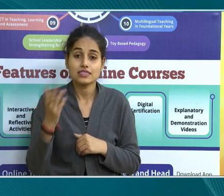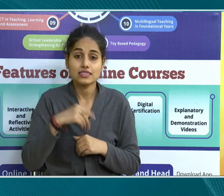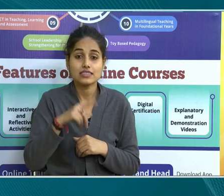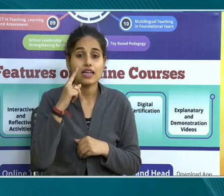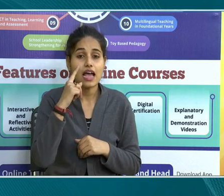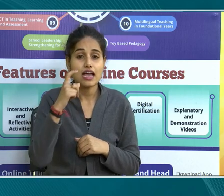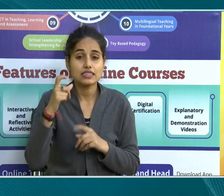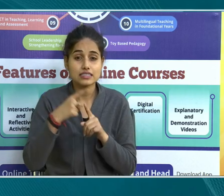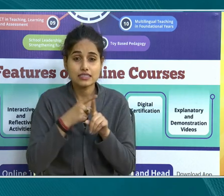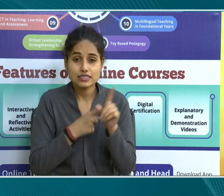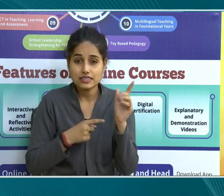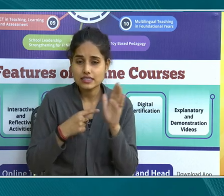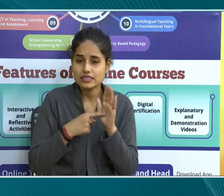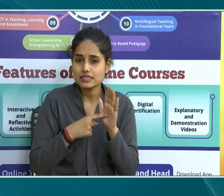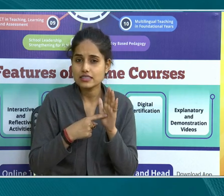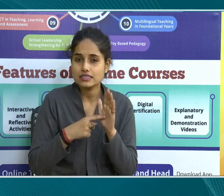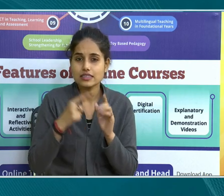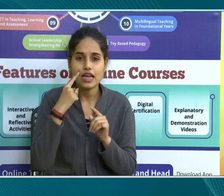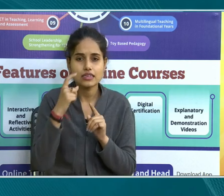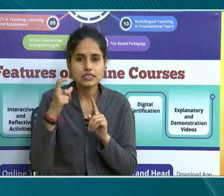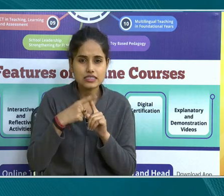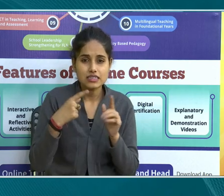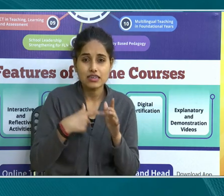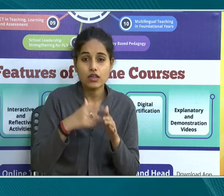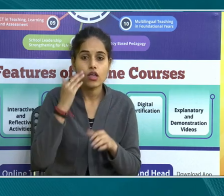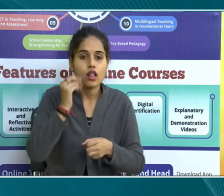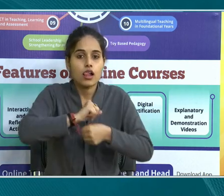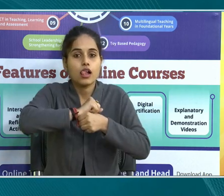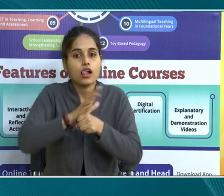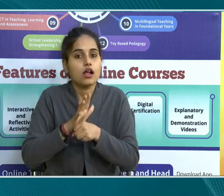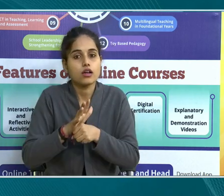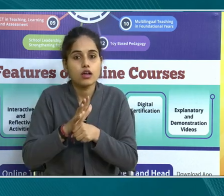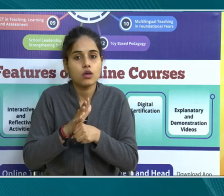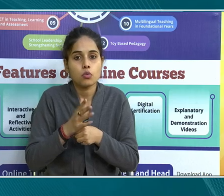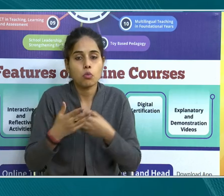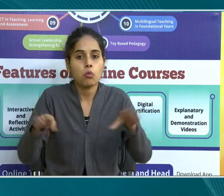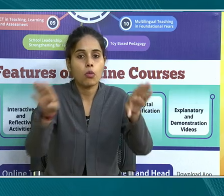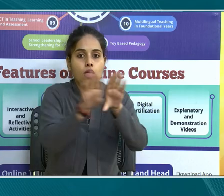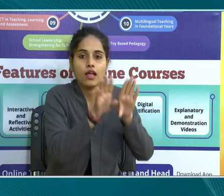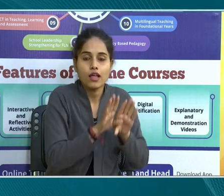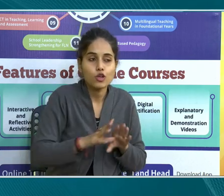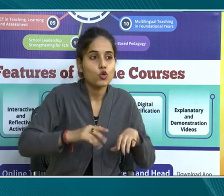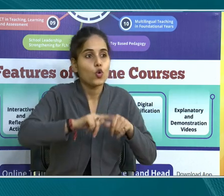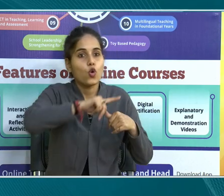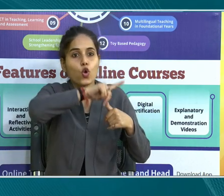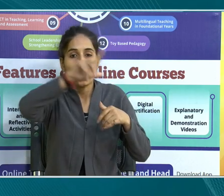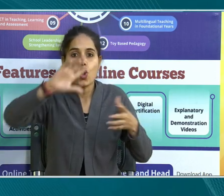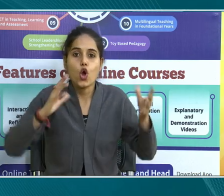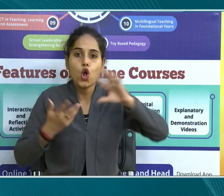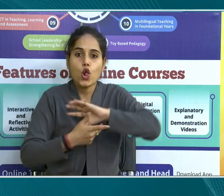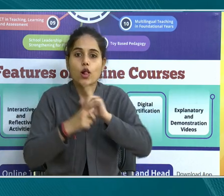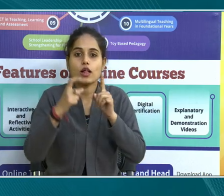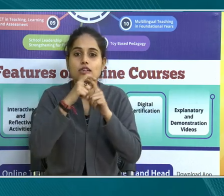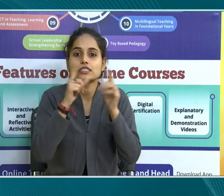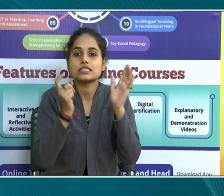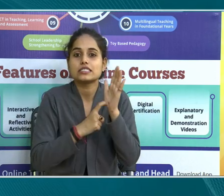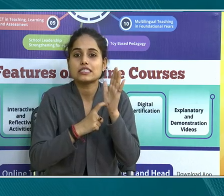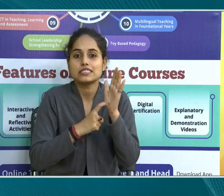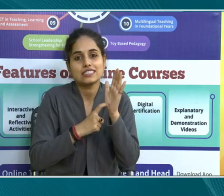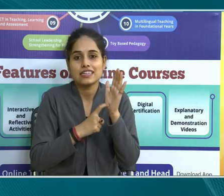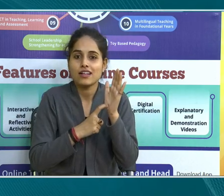ICT की और गए है तब से हमारा लॉकडाउन लगा है सारे दुनिया डिजिटल हो गई है तो शिक्षा कैसे इस शेत्र में पीछे रह